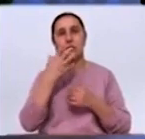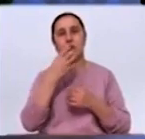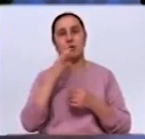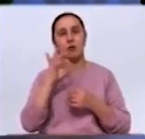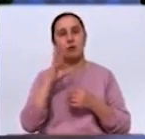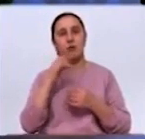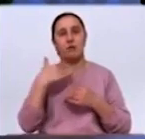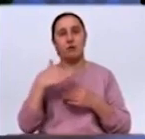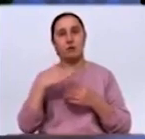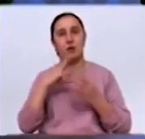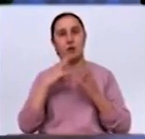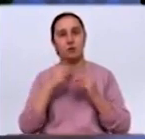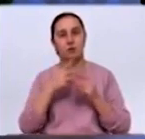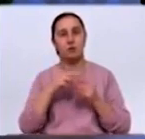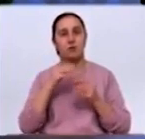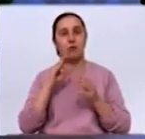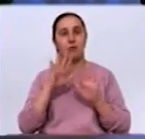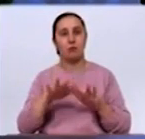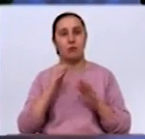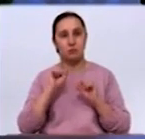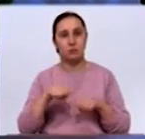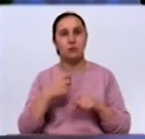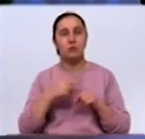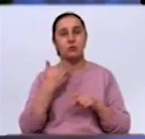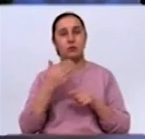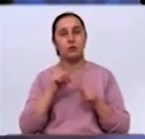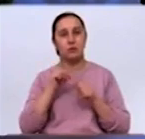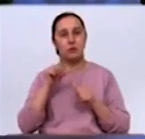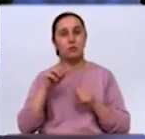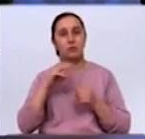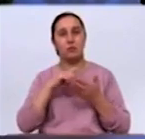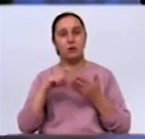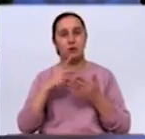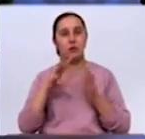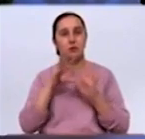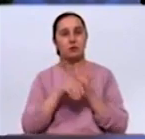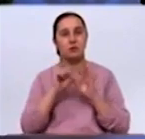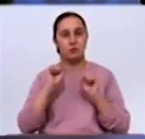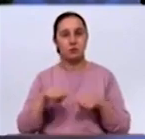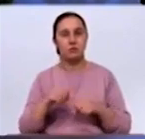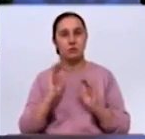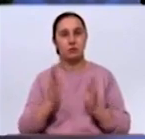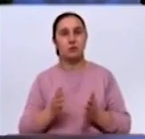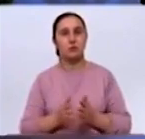va animatsion dasturlarni joylash mumkin. Bundan tashqari matnlarni ham kiritish mumkin bo'ladi.